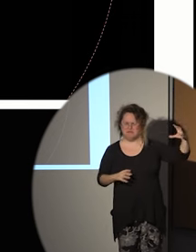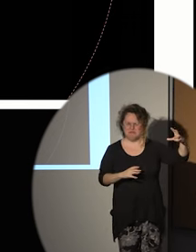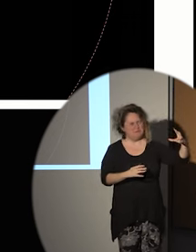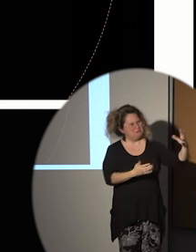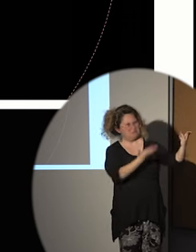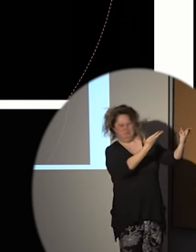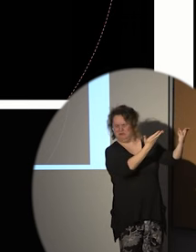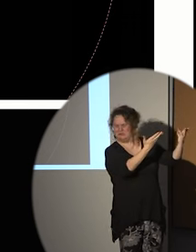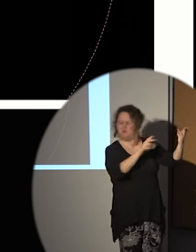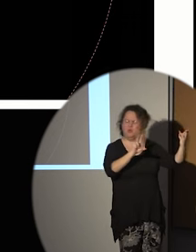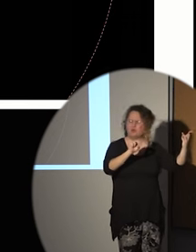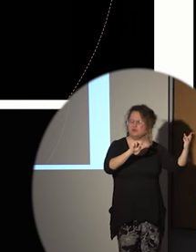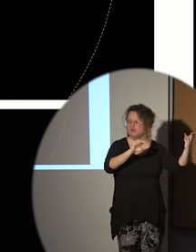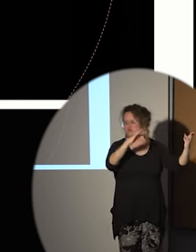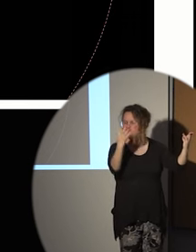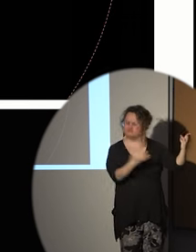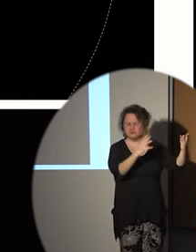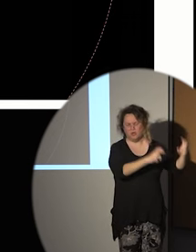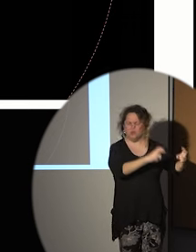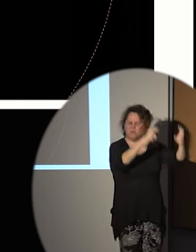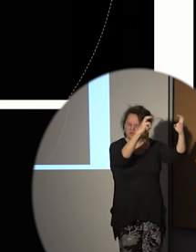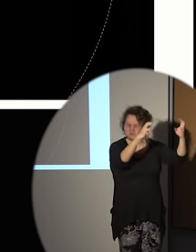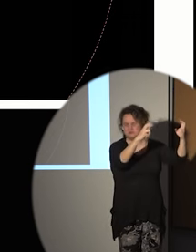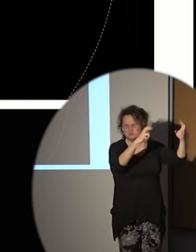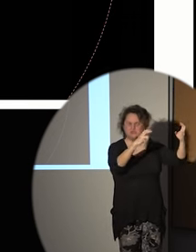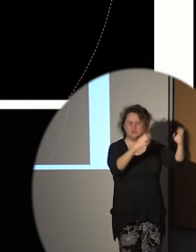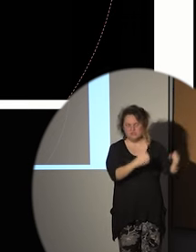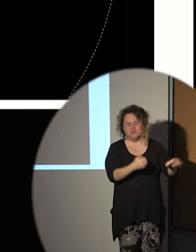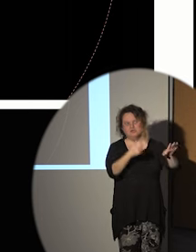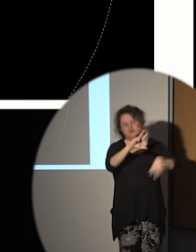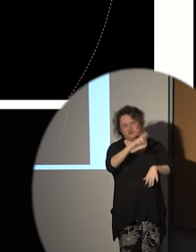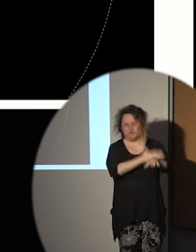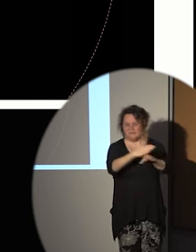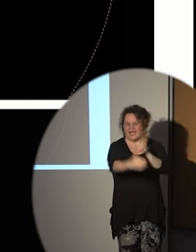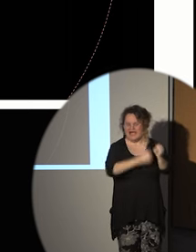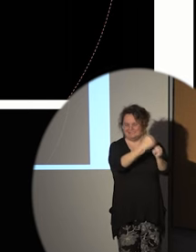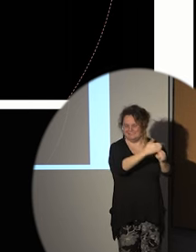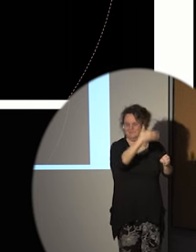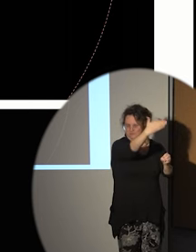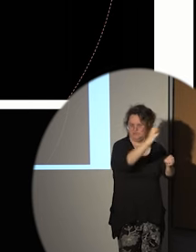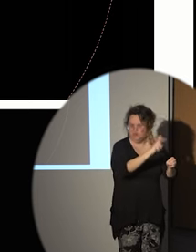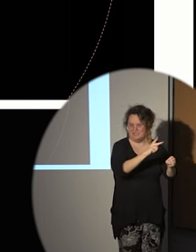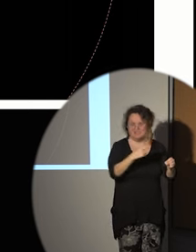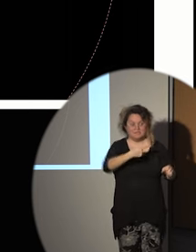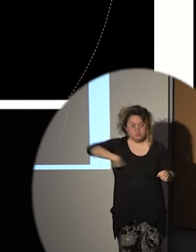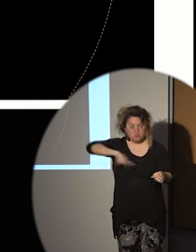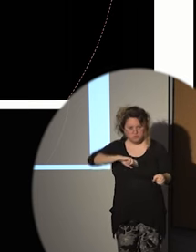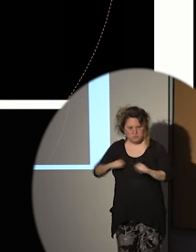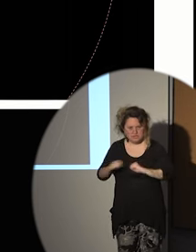réchauffement de 30% en 3,5 milliards d'années, tous les ans, ça ne change rien. On voit bien qu'il y a un problème avec l'activité humaine dans ce cas-là.